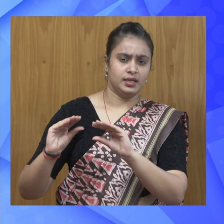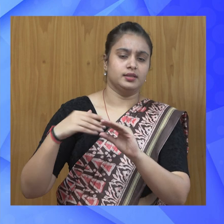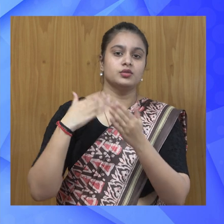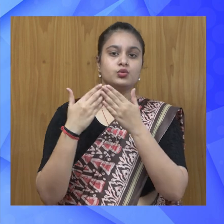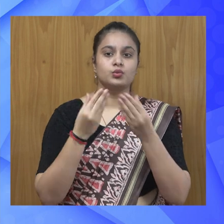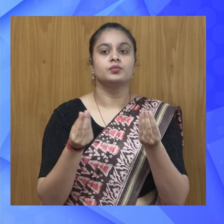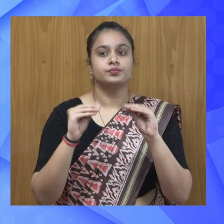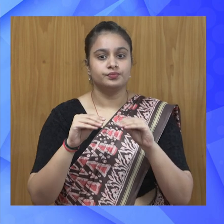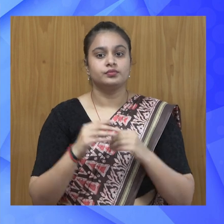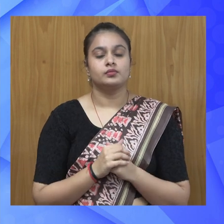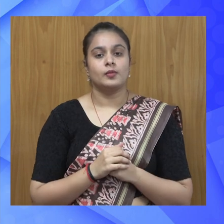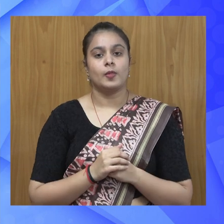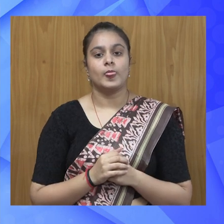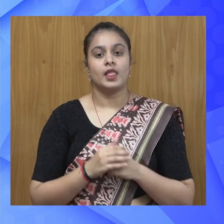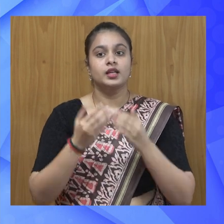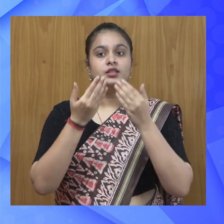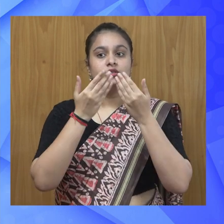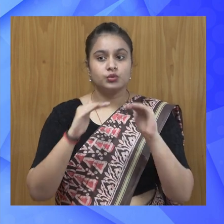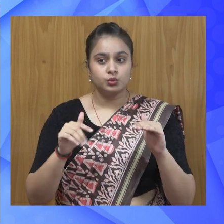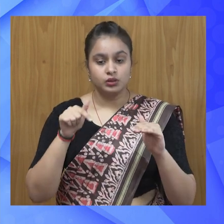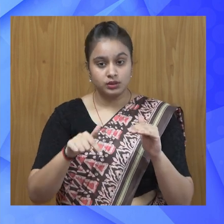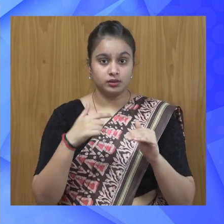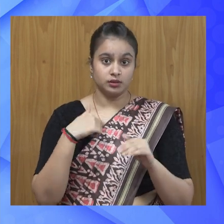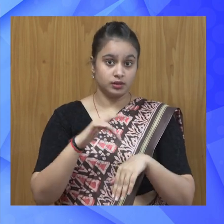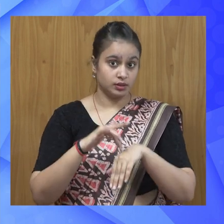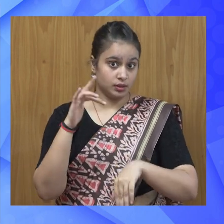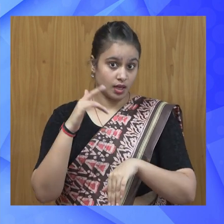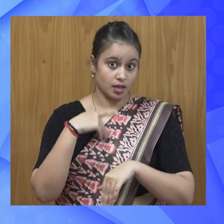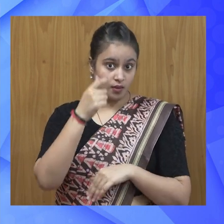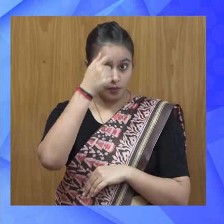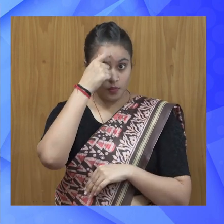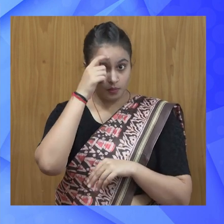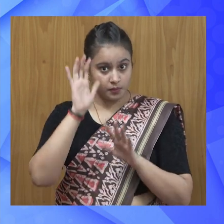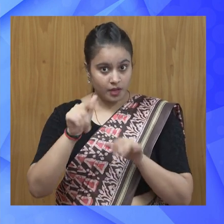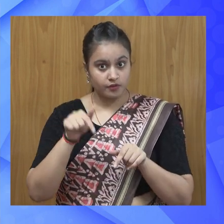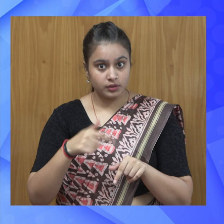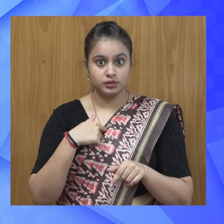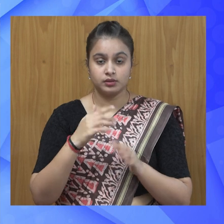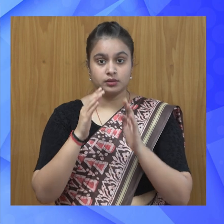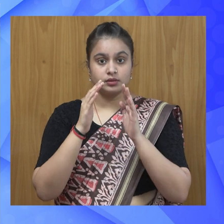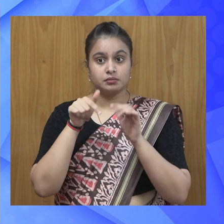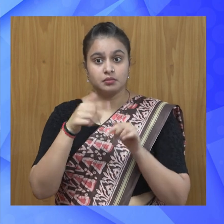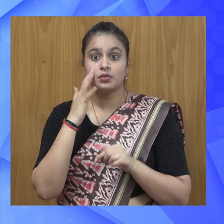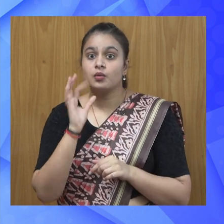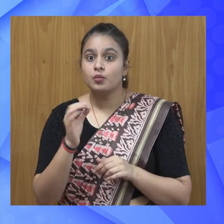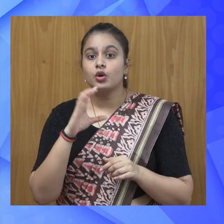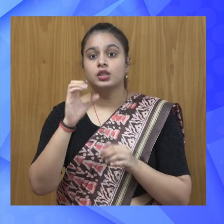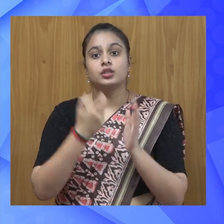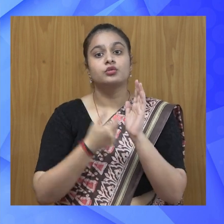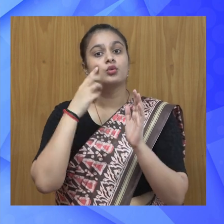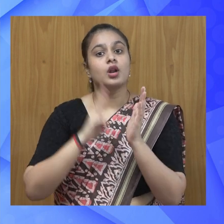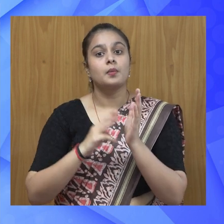सो चाइल्ड सेक्शुअल एक्सप्लॉइटेशन इज अ वेरी सेंसिटिव इशू and it's a serious crime all over the